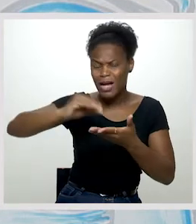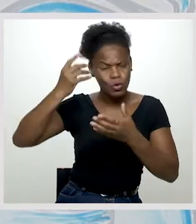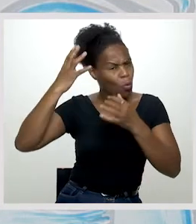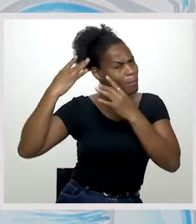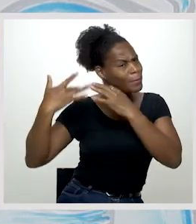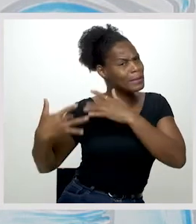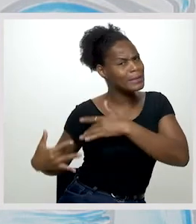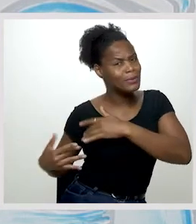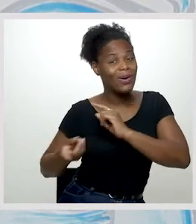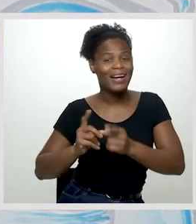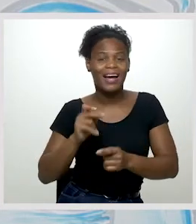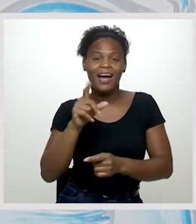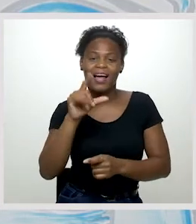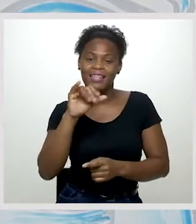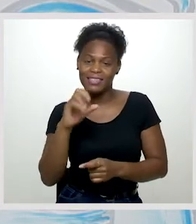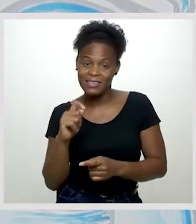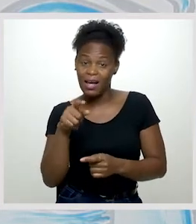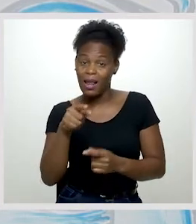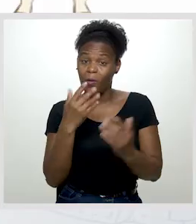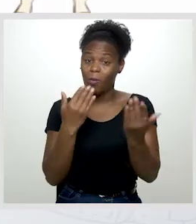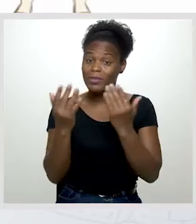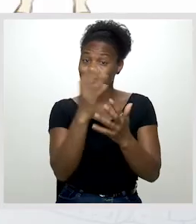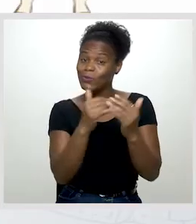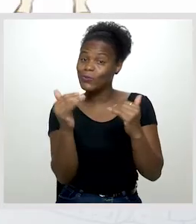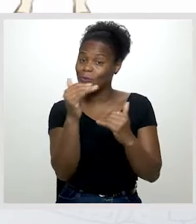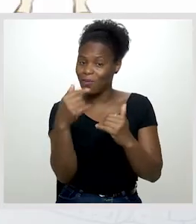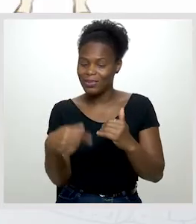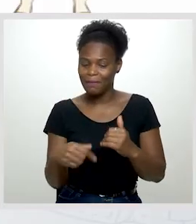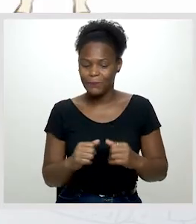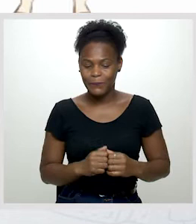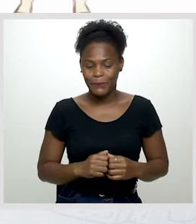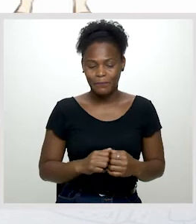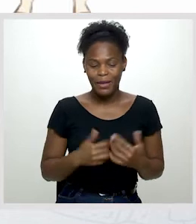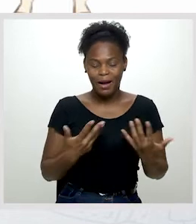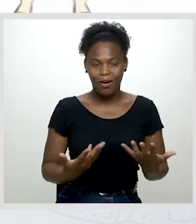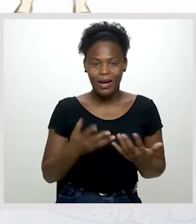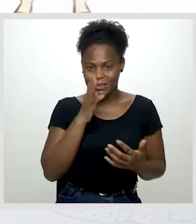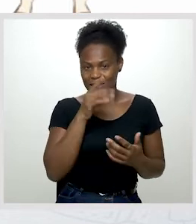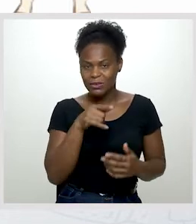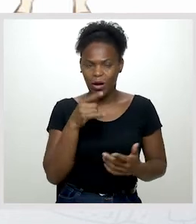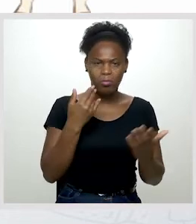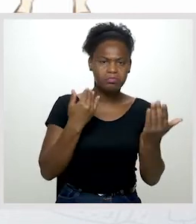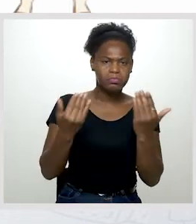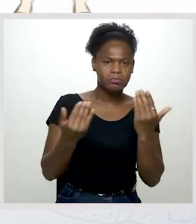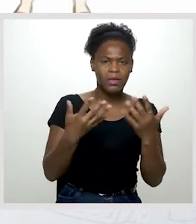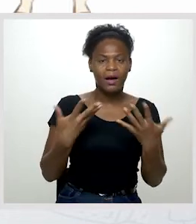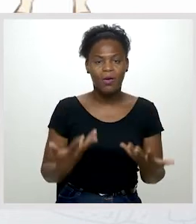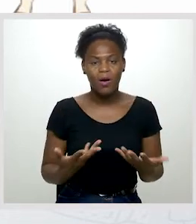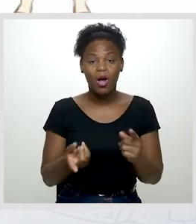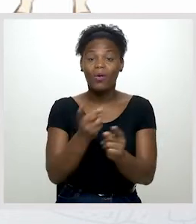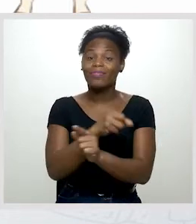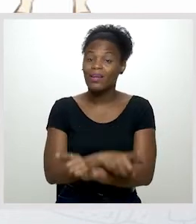de supériorité. Très bien. Et si on compare maintenant au